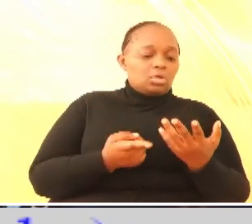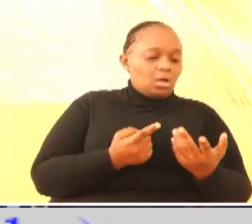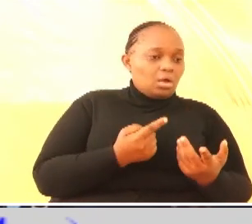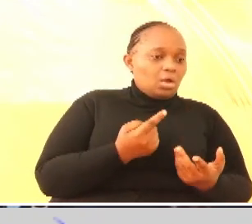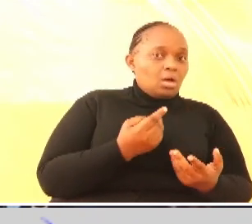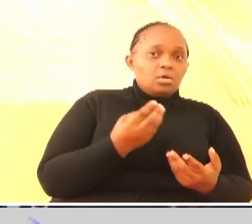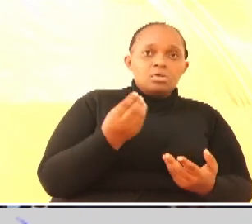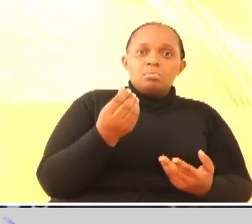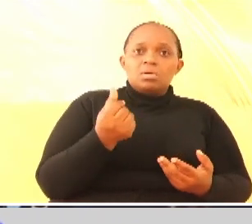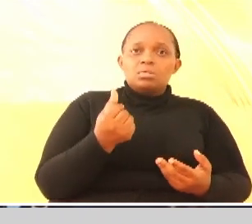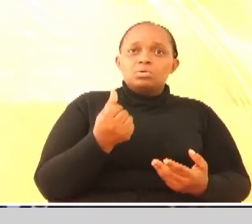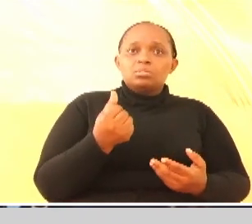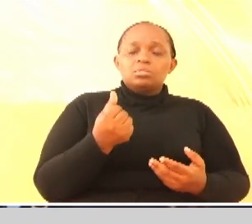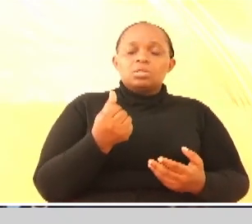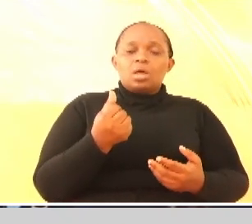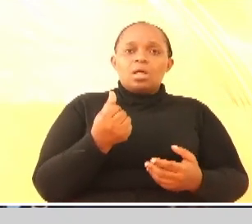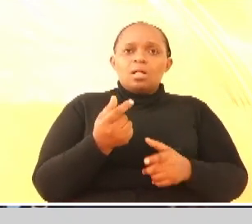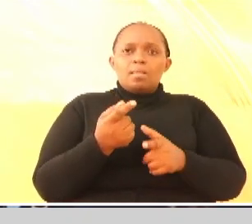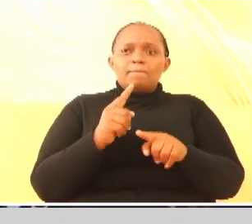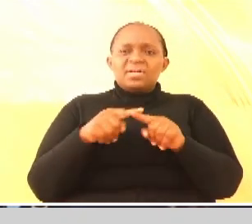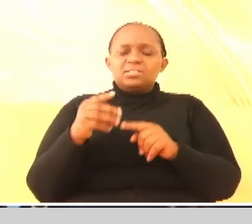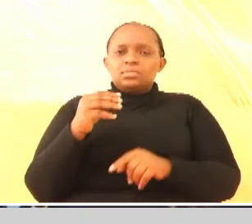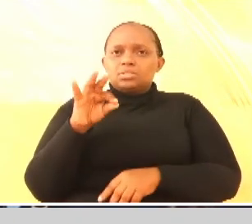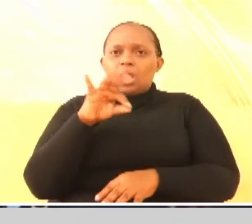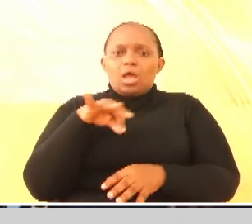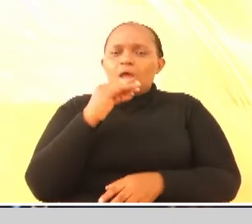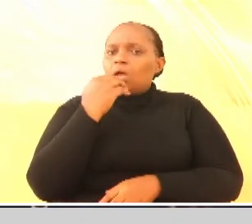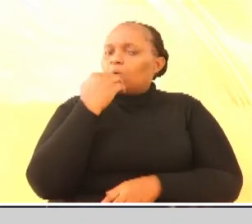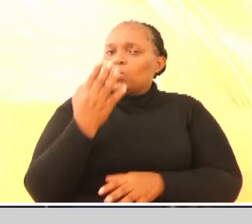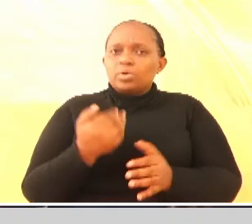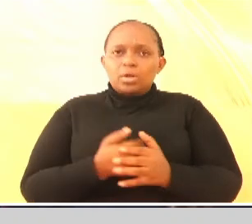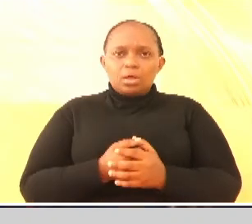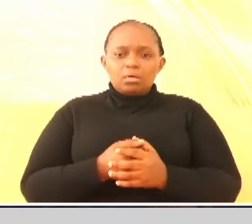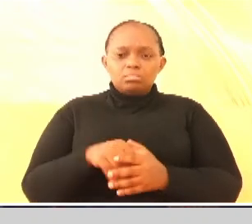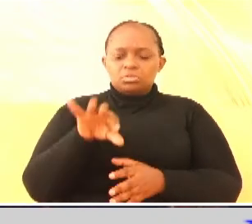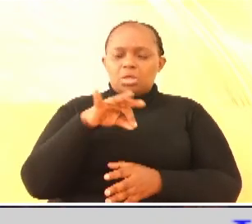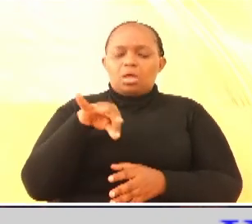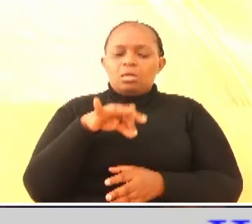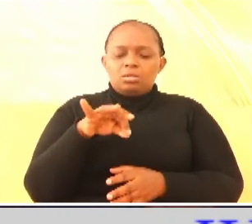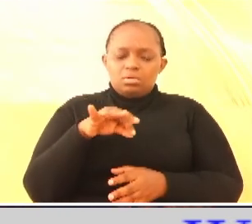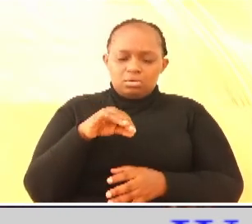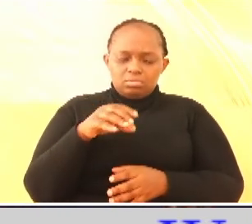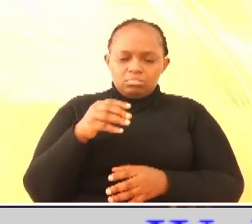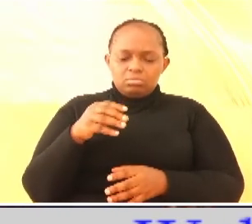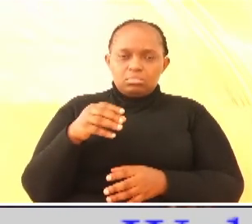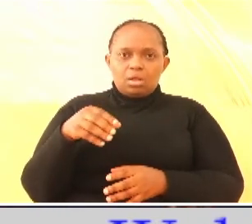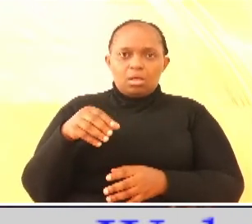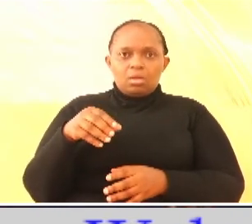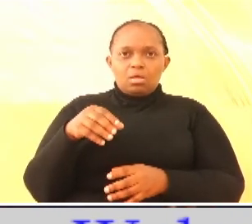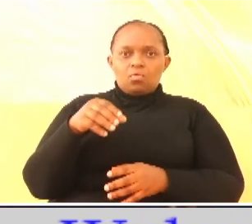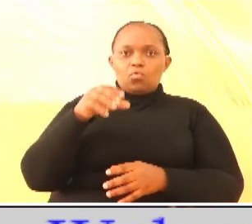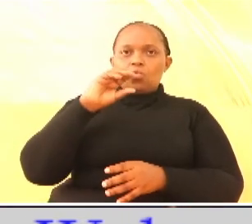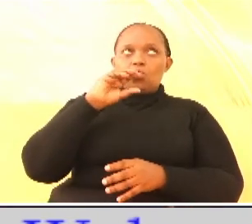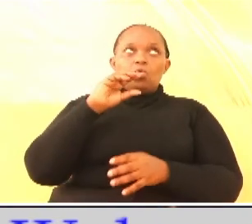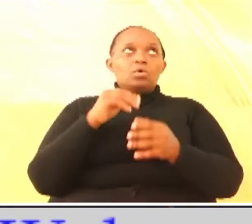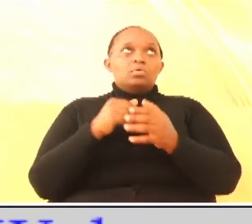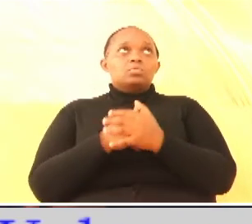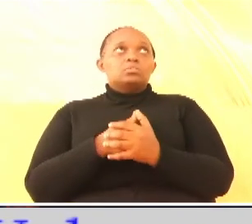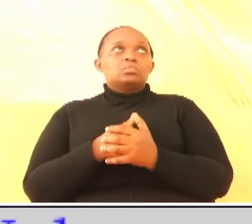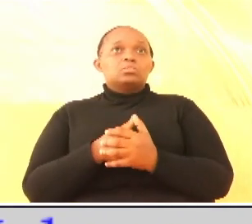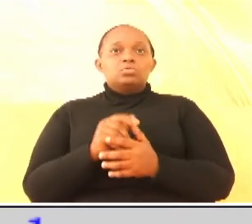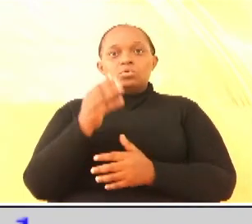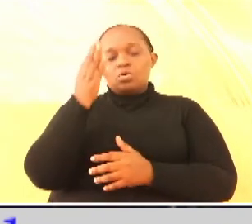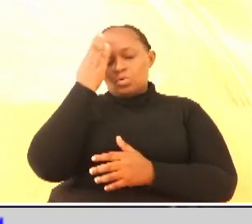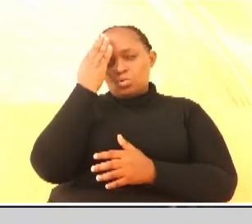asifiwe. Na hata kachai hatuoni. Na tukipewa kachai ni kachai ka mkono mmoja. Unajua chai ya mkono mmoja ni chai